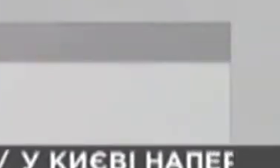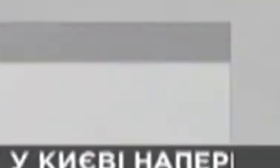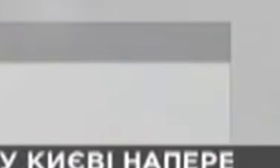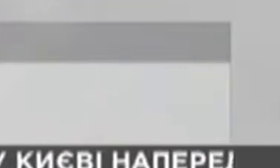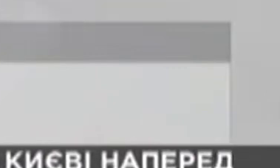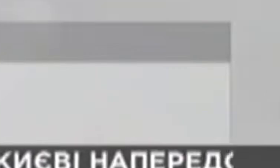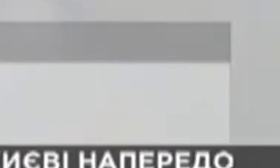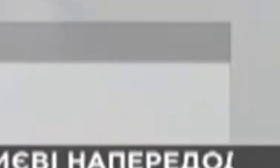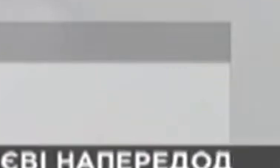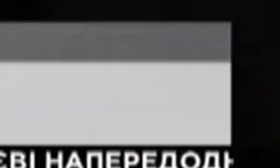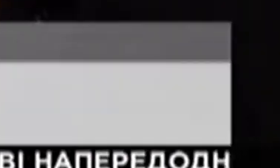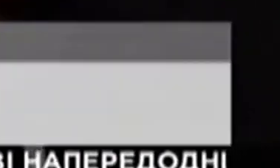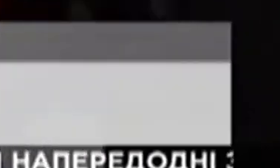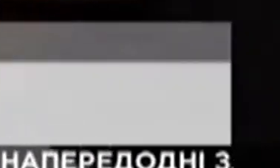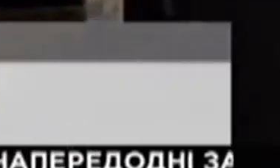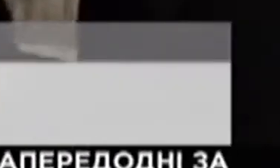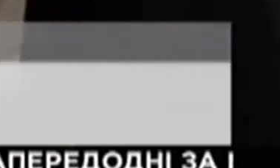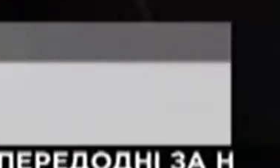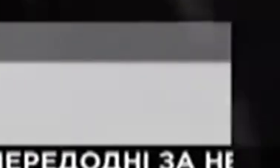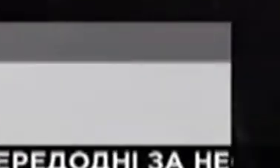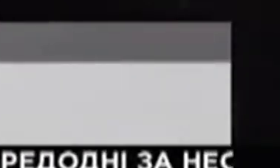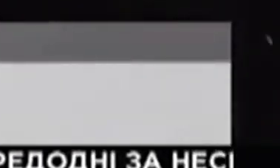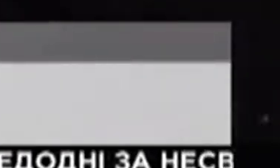допомагати травмованим, дізнаємося в експерта.